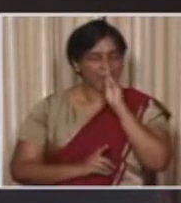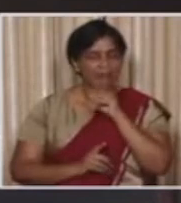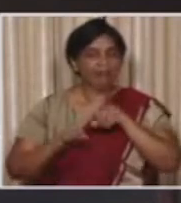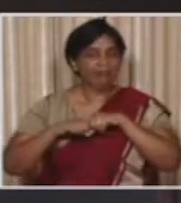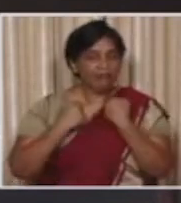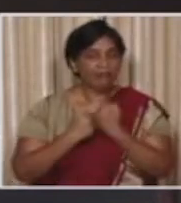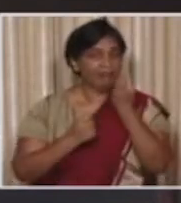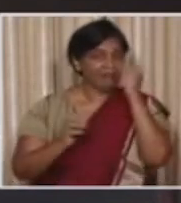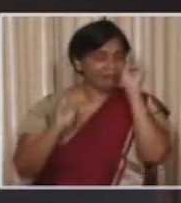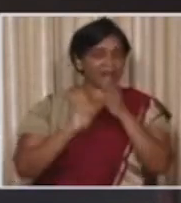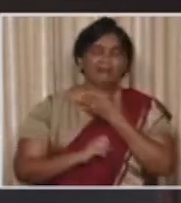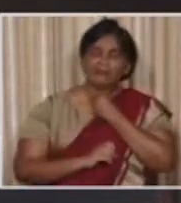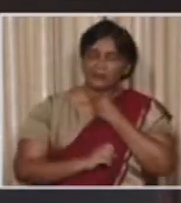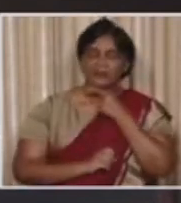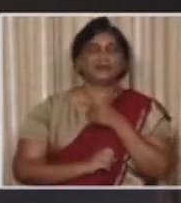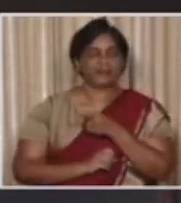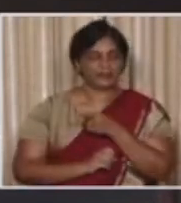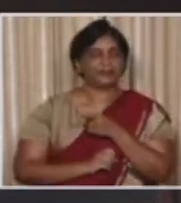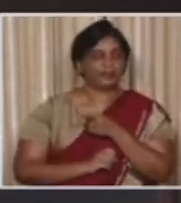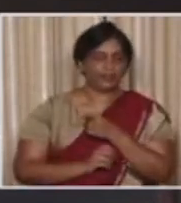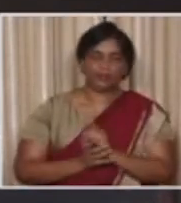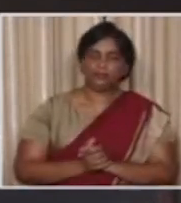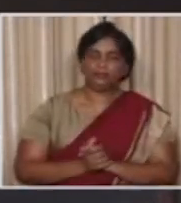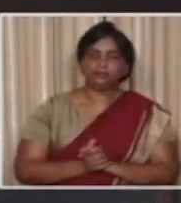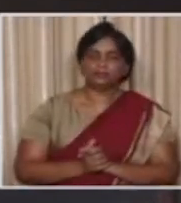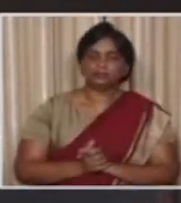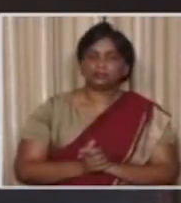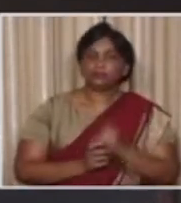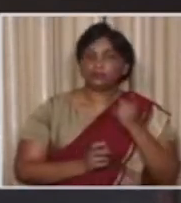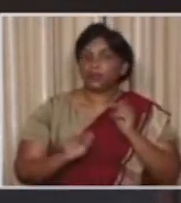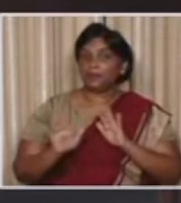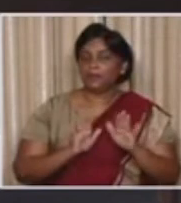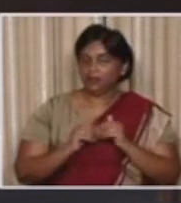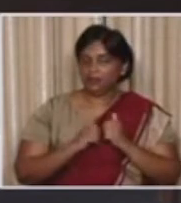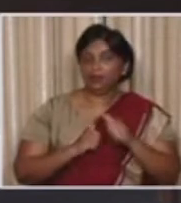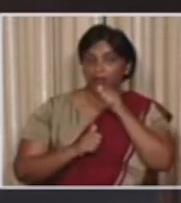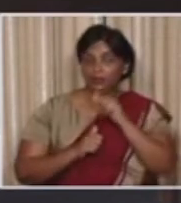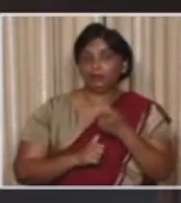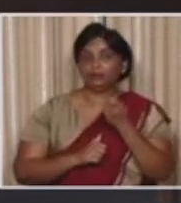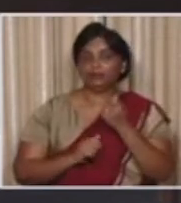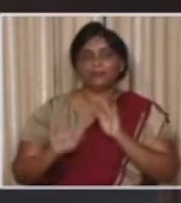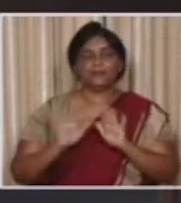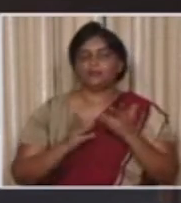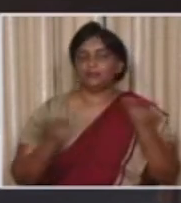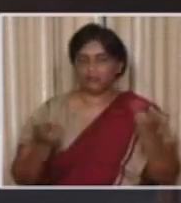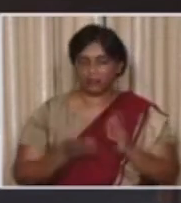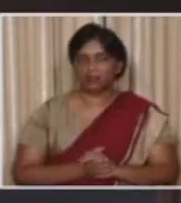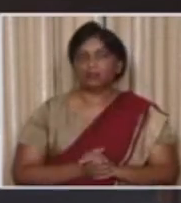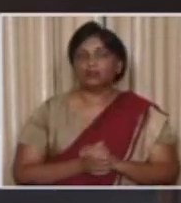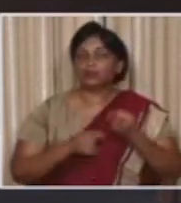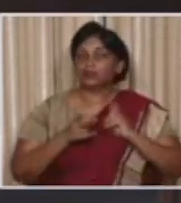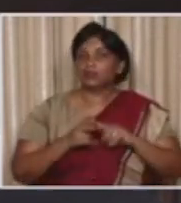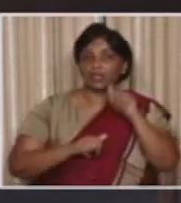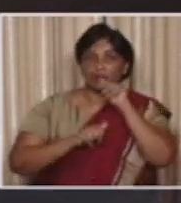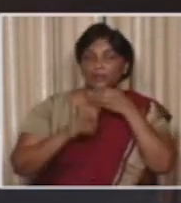සමාගම් වලින් දාන බොරු ඉන්ෆ්ලේටඩ් ප්‍රයිස් එක තමයි. එතකොට අපිට ඇවිල්ලා ඒකේ මිල පාලනය කරාම නියම මිලක් මිලක් පාලනය වෙන්නේ නැහැ. අනිත් එක